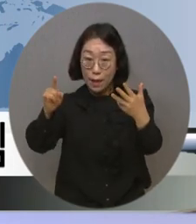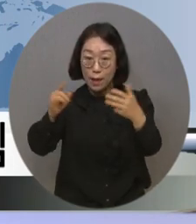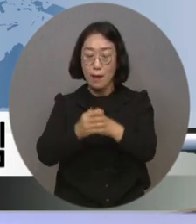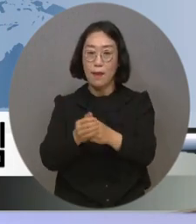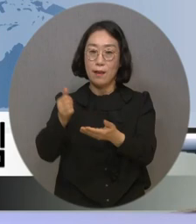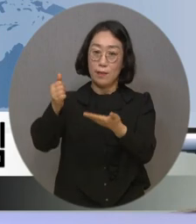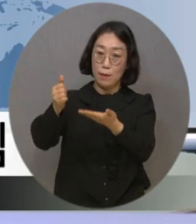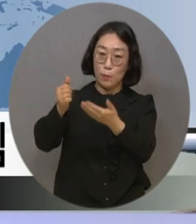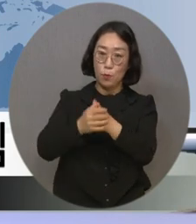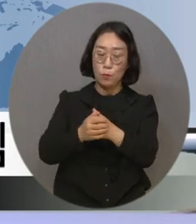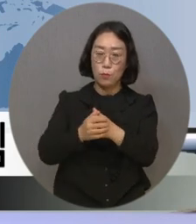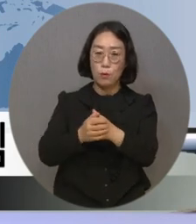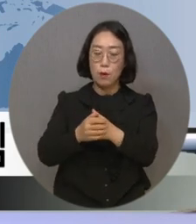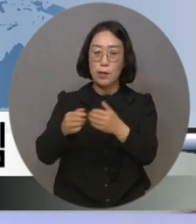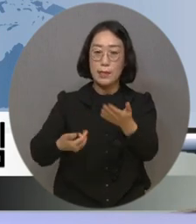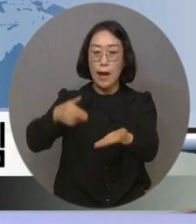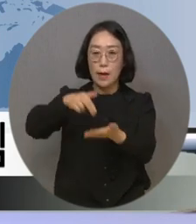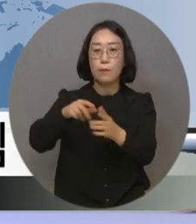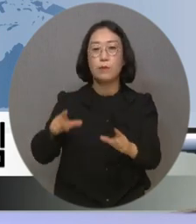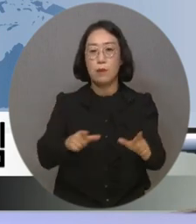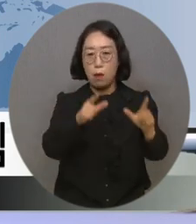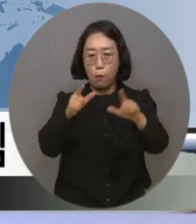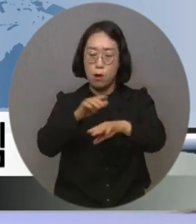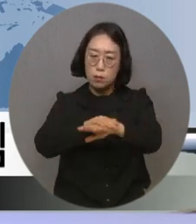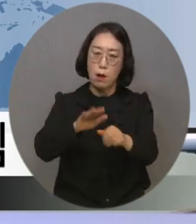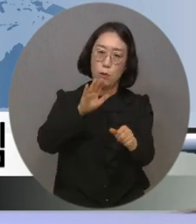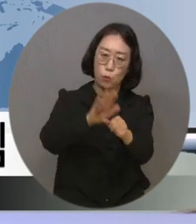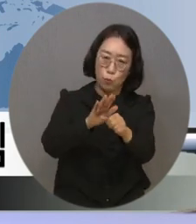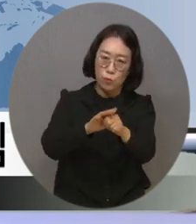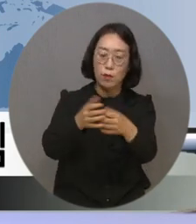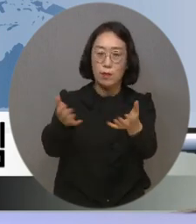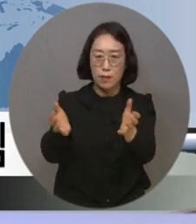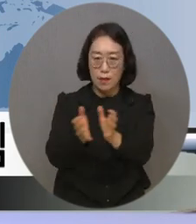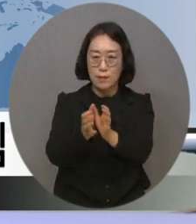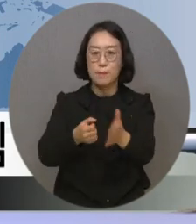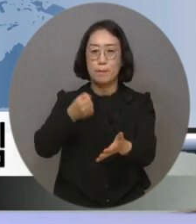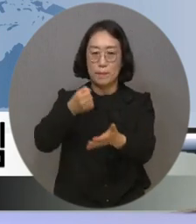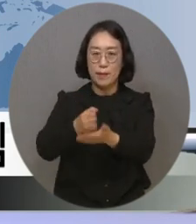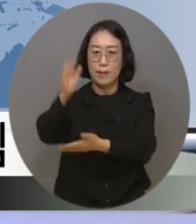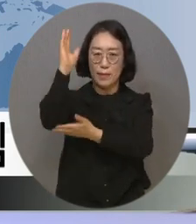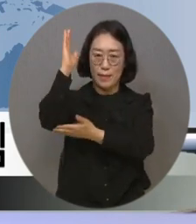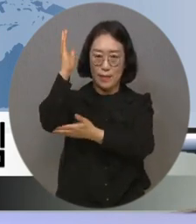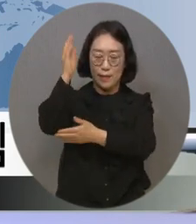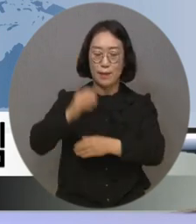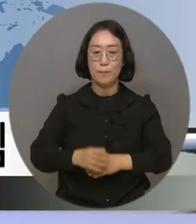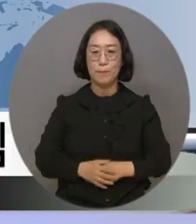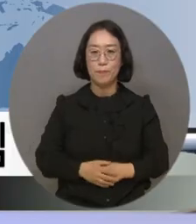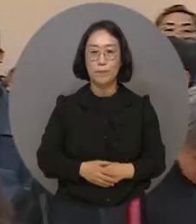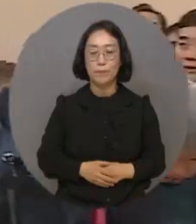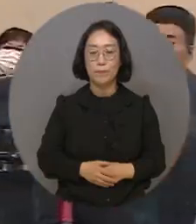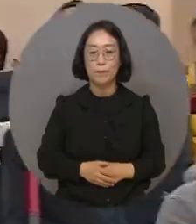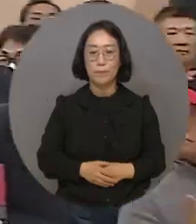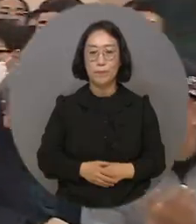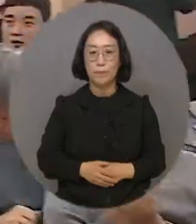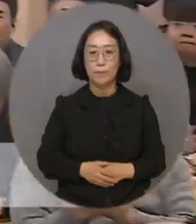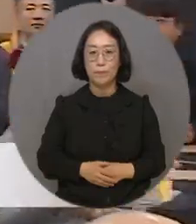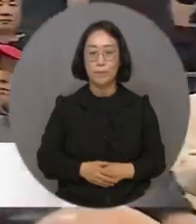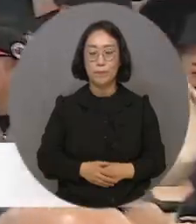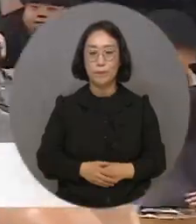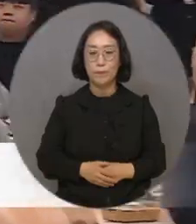상임대표는 장애인 자립생활에 이바지하는 단체가 될 것을 다짐했습니다. 박성윤 기자입니다.